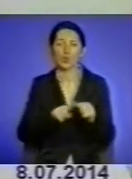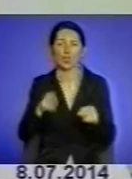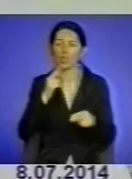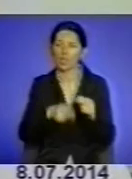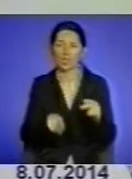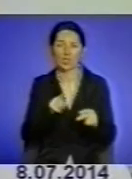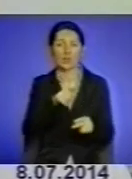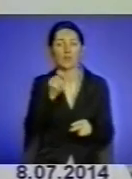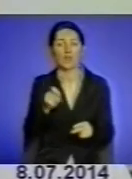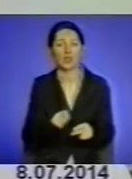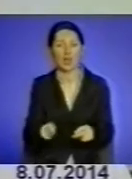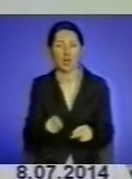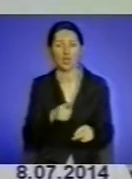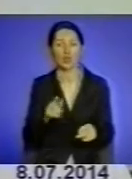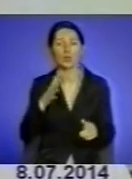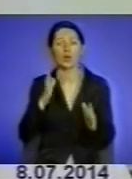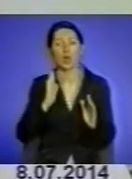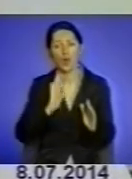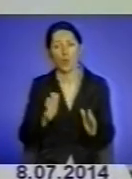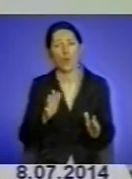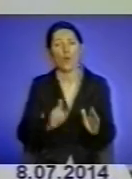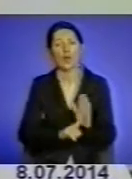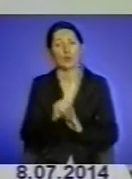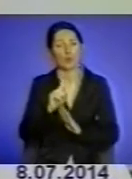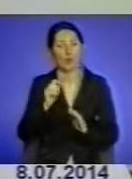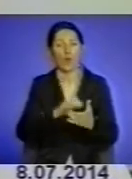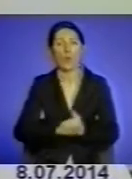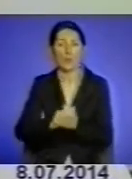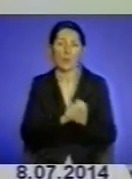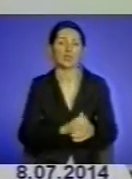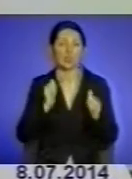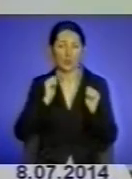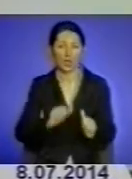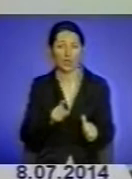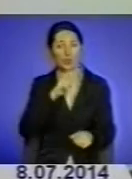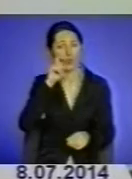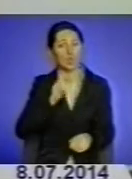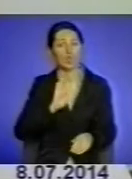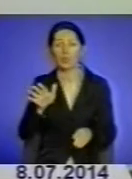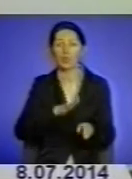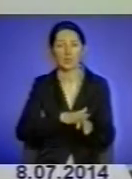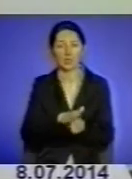війна, щоб запанував мир, спокій, щоб Україна була ціла,